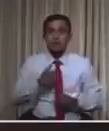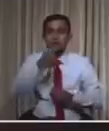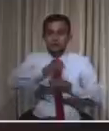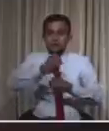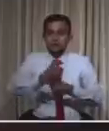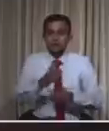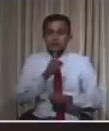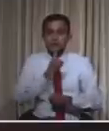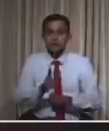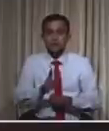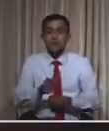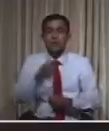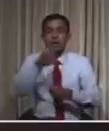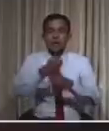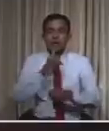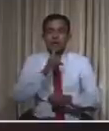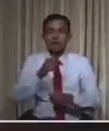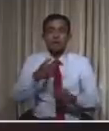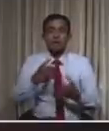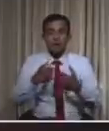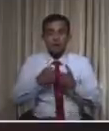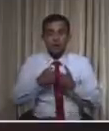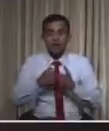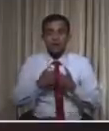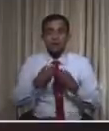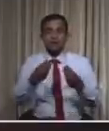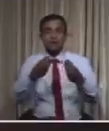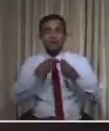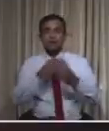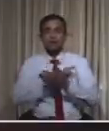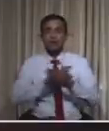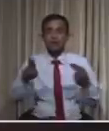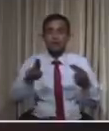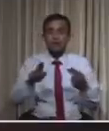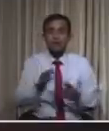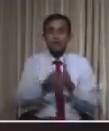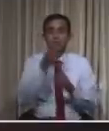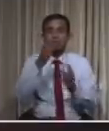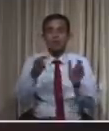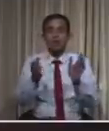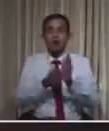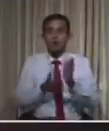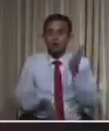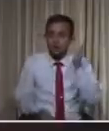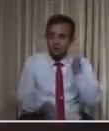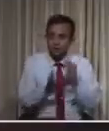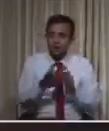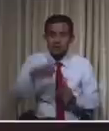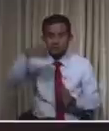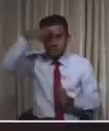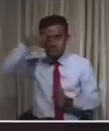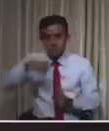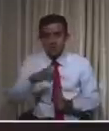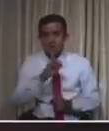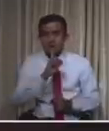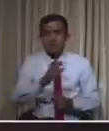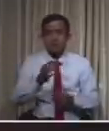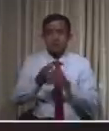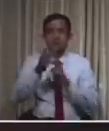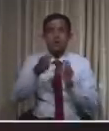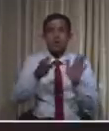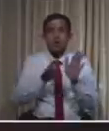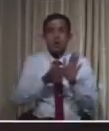කියනවා. ආණ්ඩුවට කියනවා මේව අපිට දාන්න එපා. ජනාධිපති කොමිසමට මං ගියා සාක්ෂි දුන්නා. හැබැයි ජනාධිපති